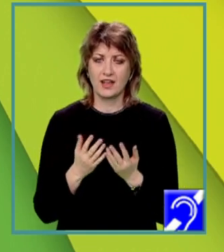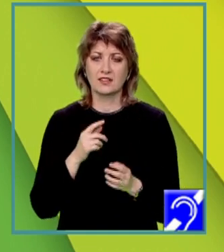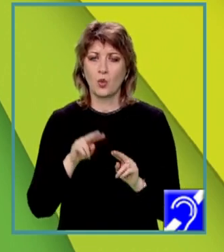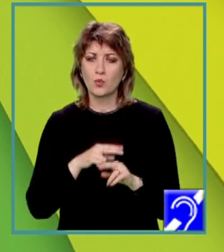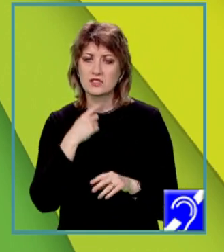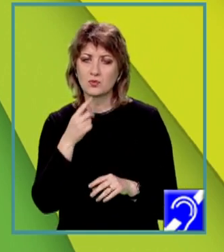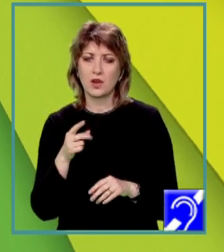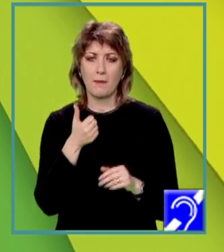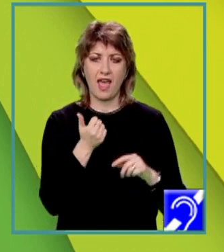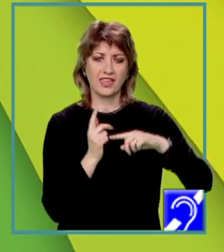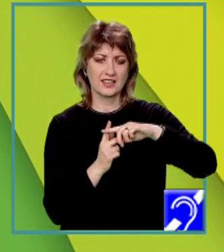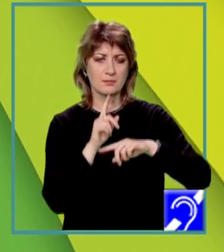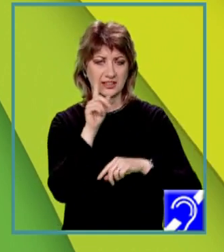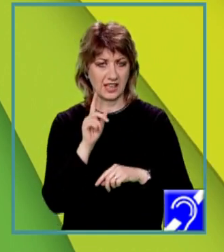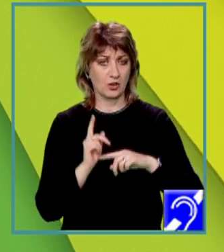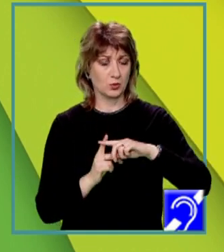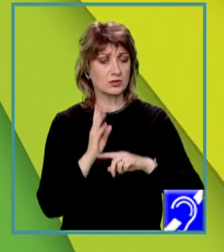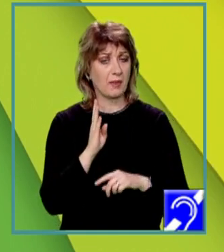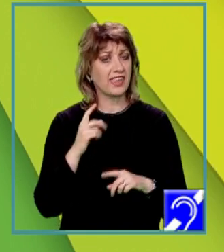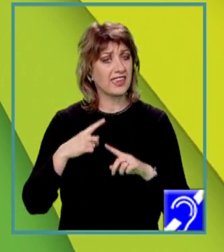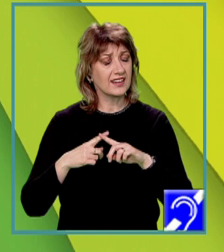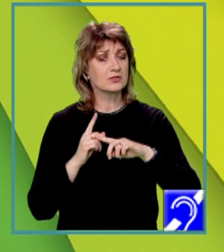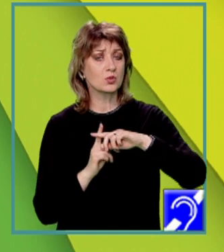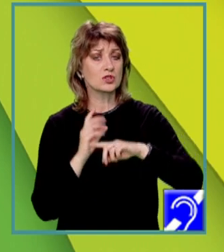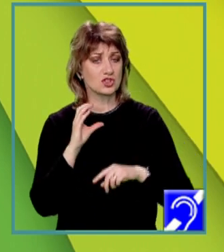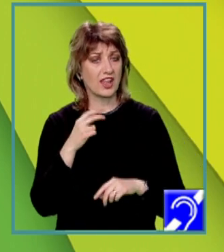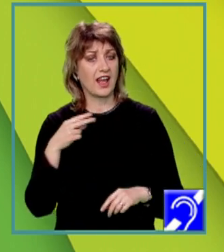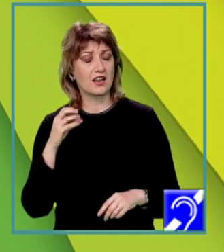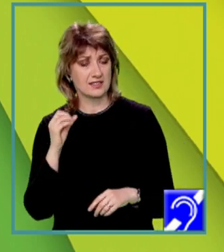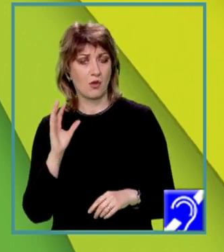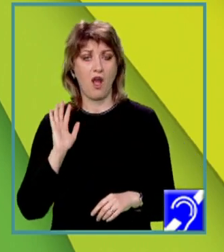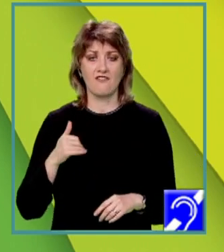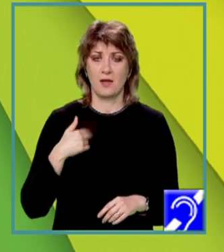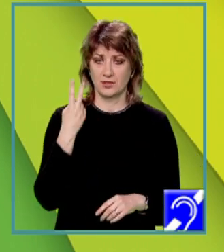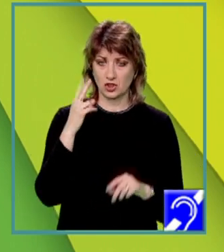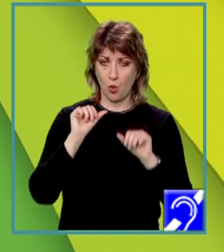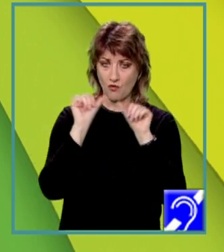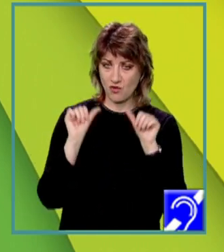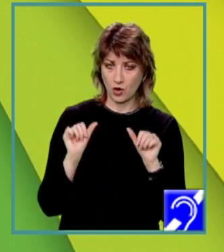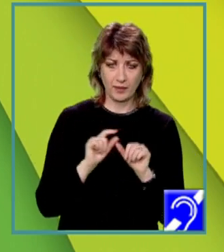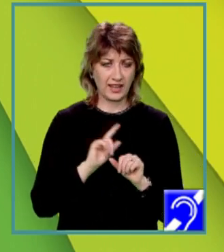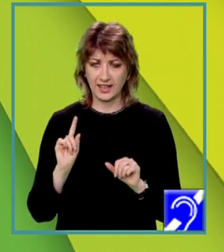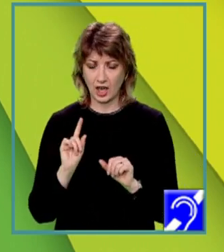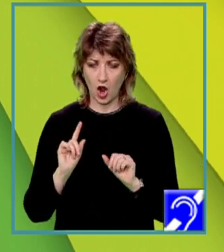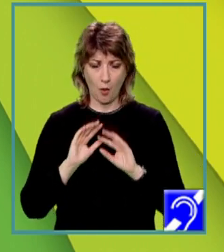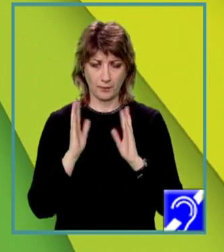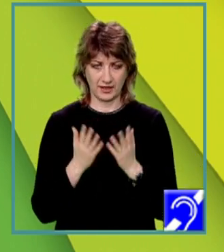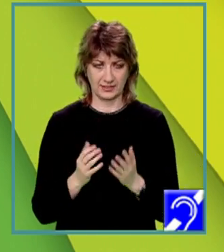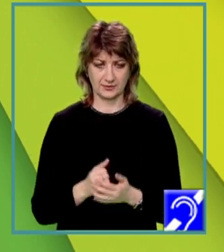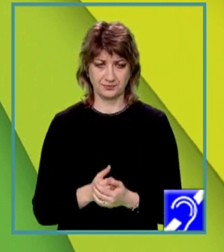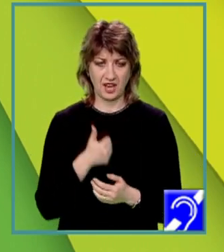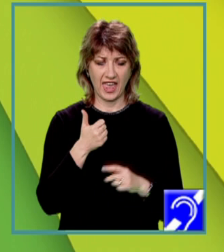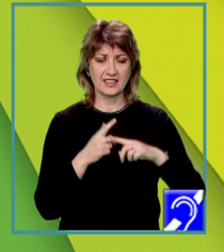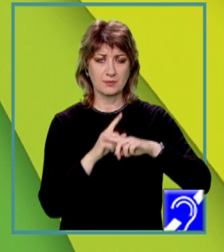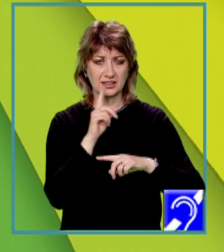devreme a x pătrat plus b plus c egal cu 0 și Avem două forme complete ax pătrat plus c este egal cu